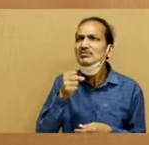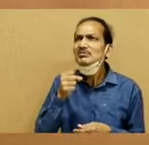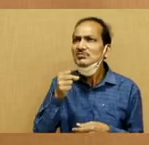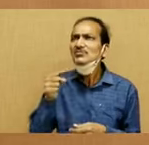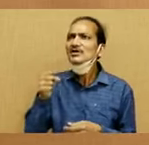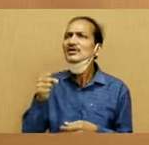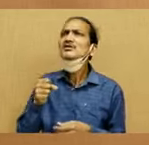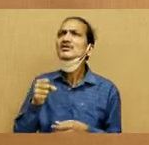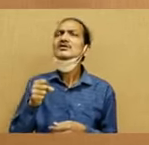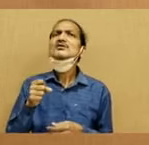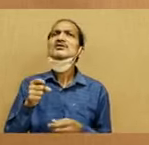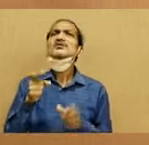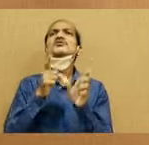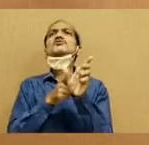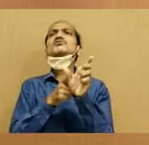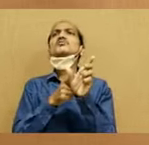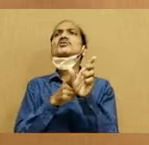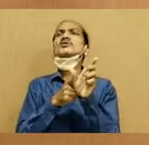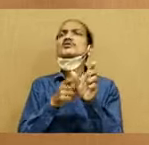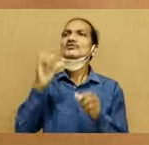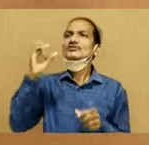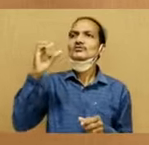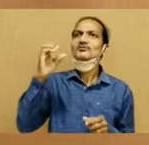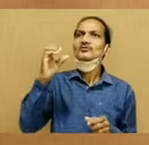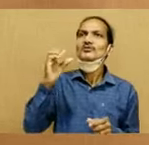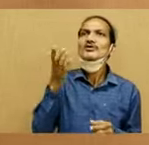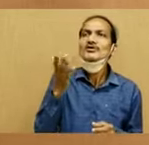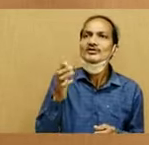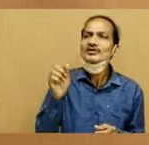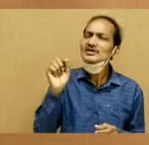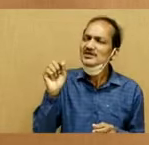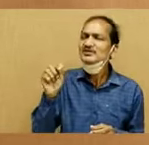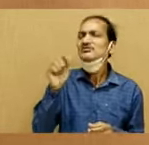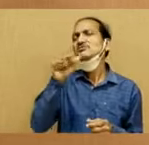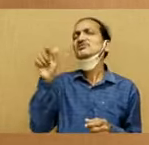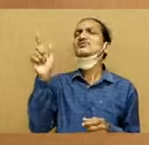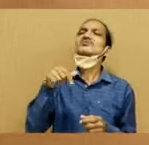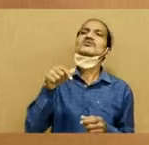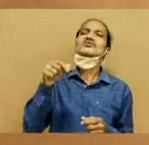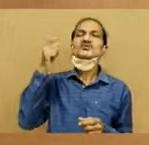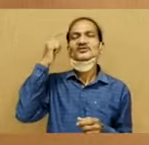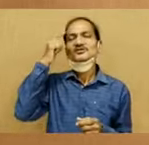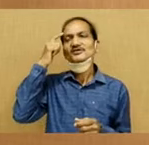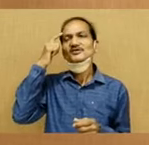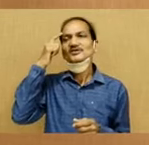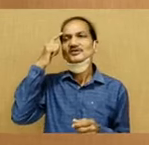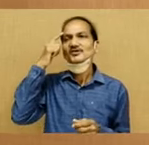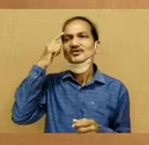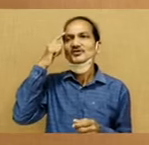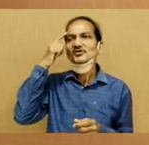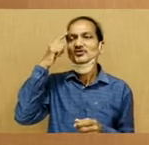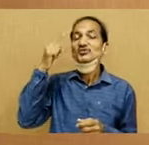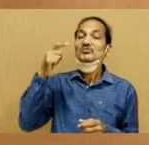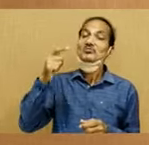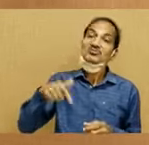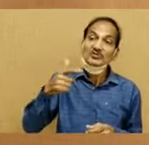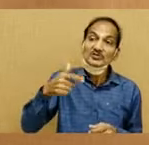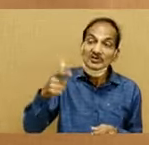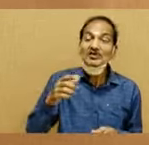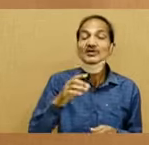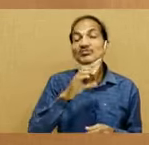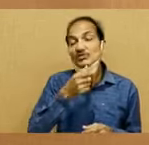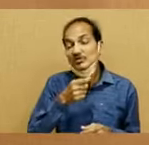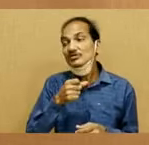ଧାରଣା, ସବୁ ବୟସରେ ସମସ୍ତଙ୍କୁ କରୋନାର ଭୟ ରହିଛି। ହଁ, ଏକଥା ସତ ଯେ